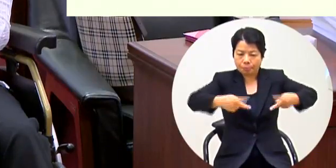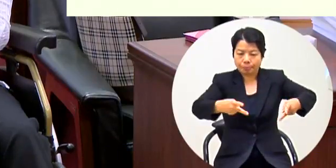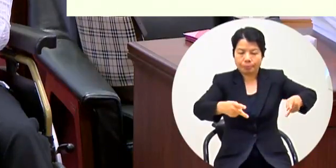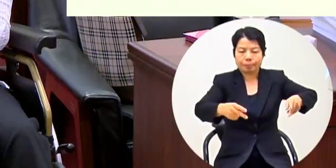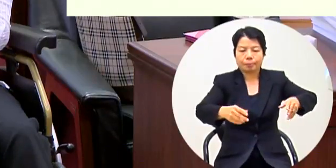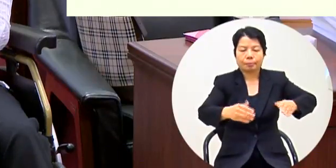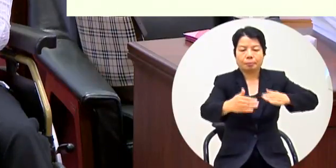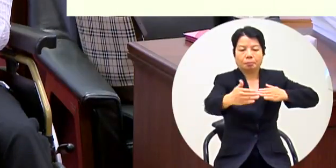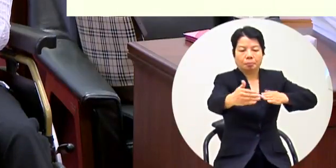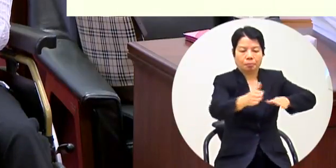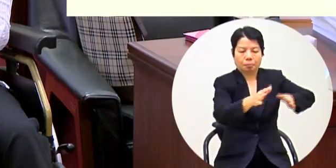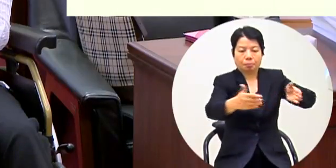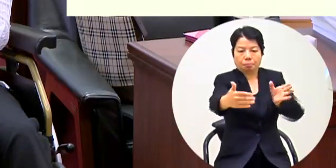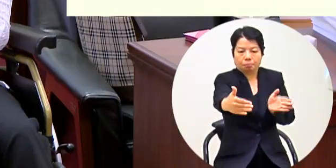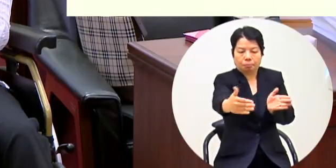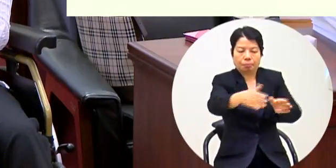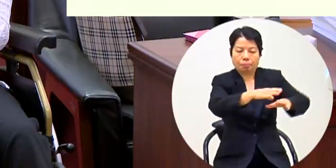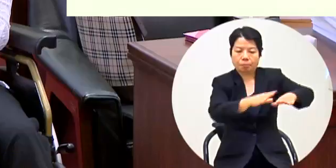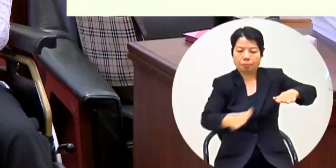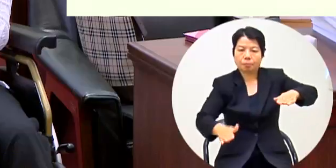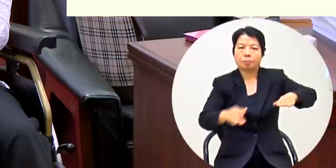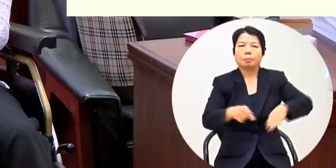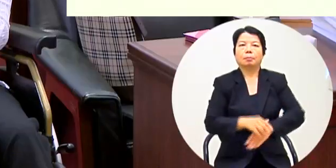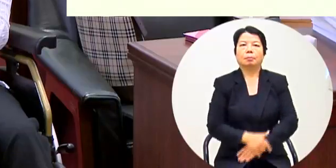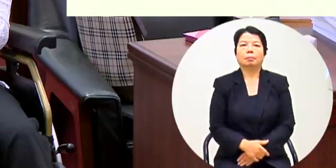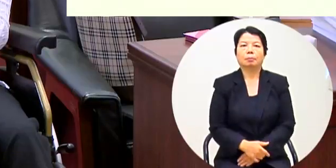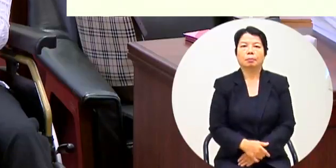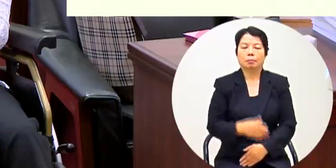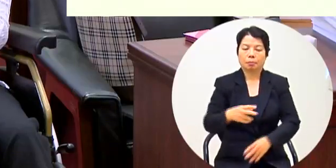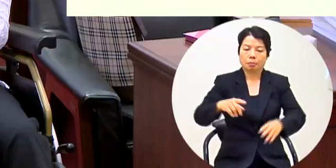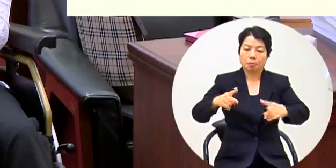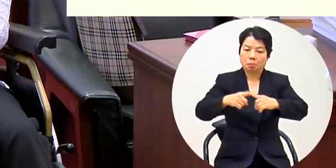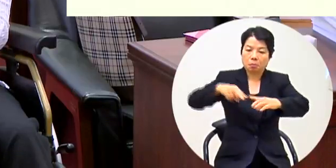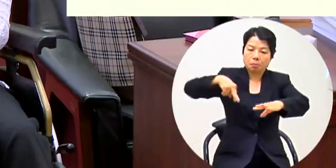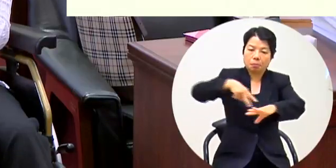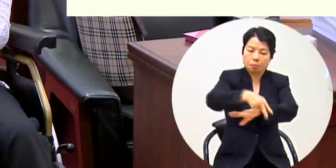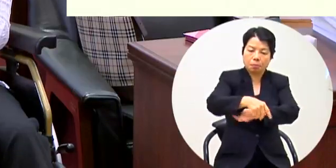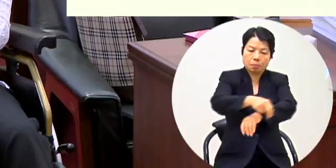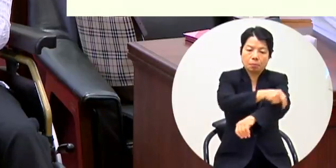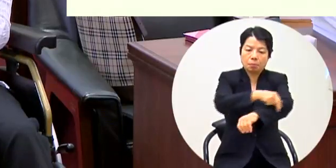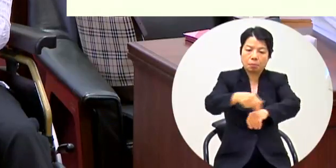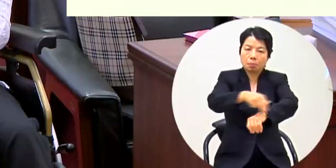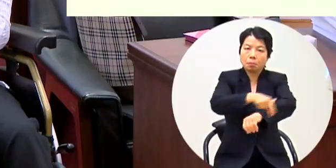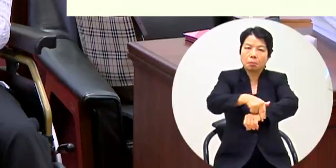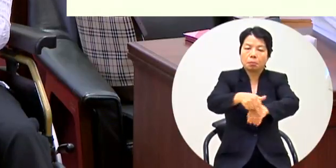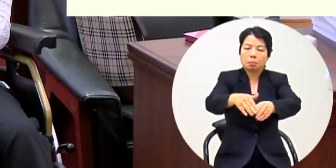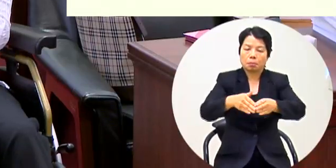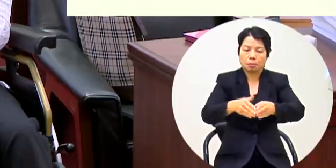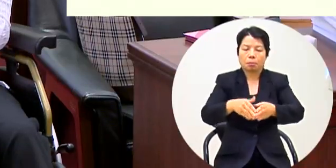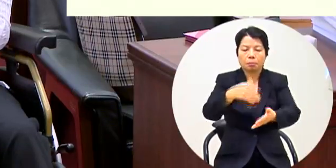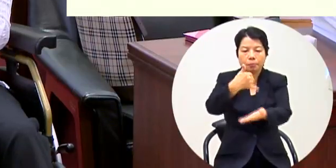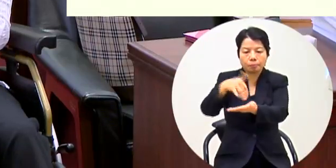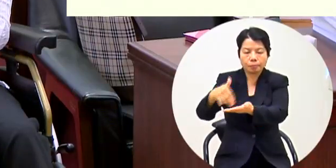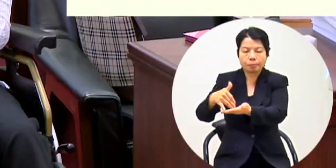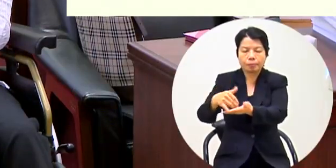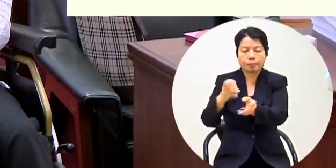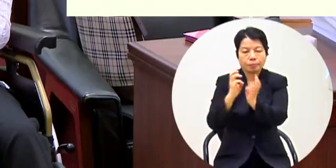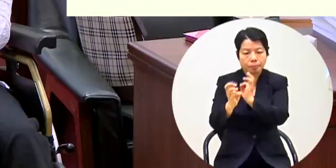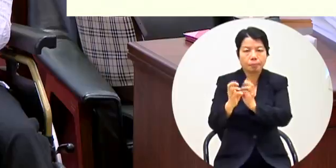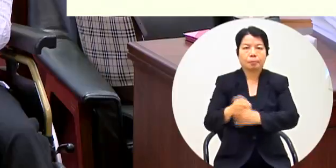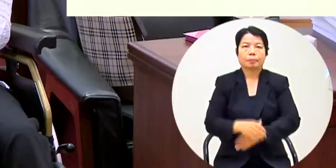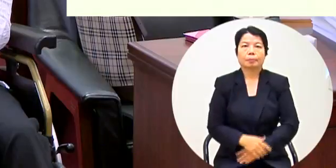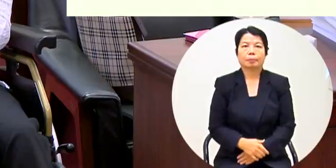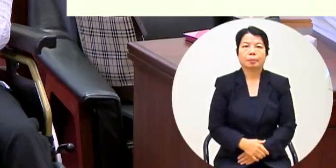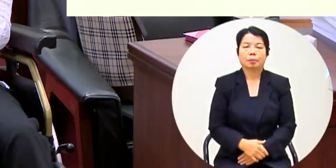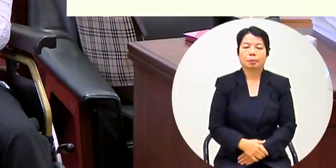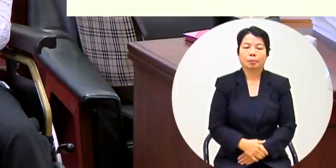这个可能在人行道设计上，你的退缩的空间要去算。好，那怎么样让它顺斜坡？